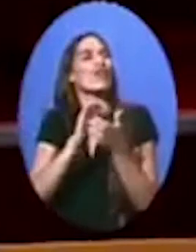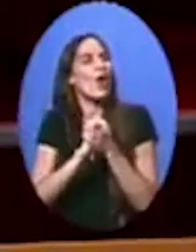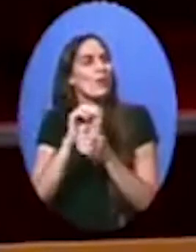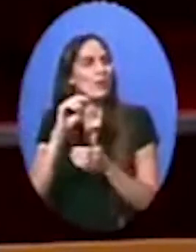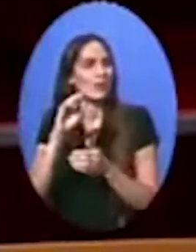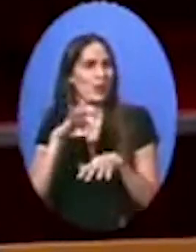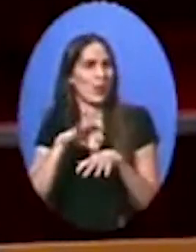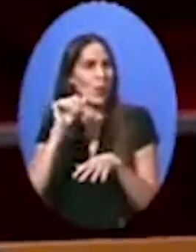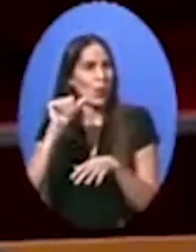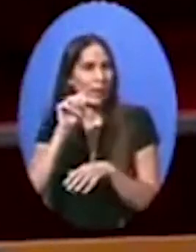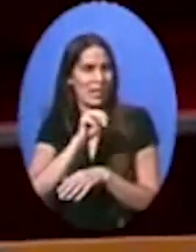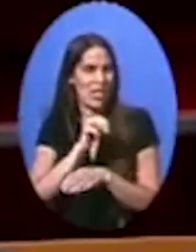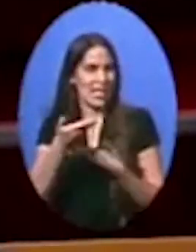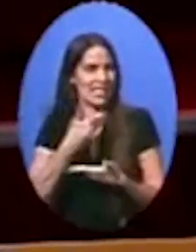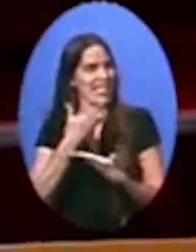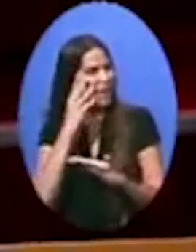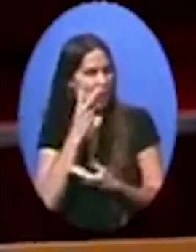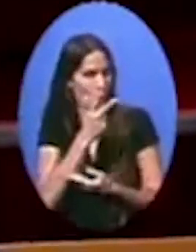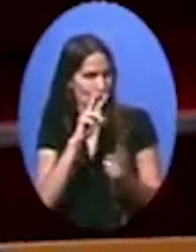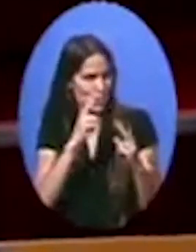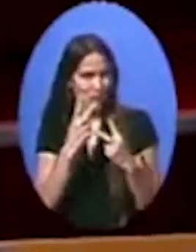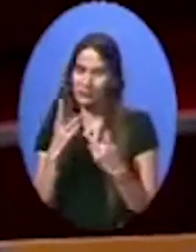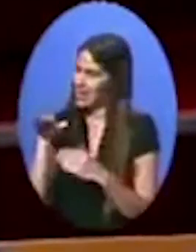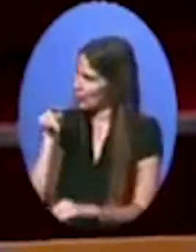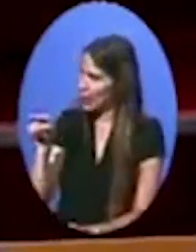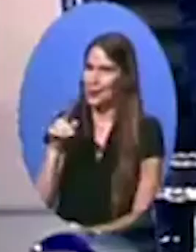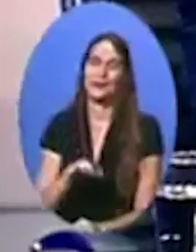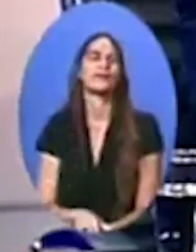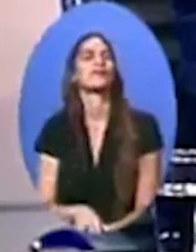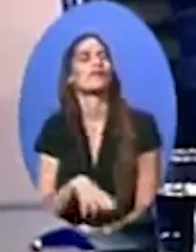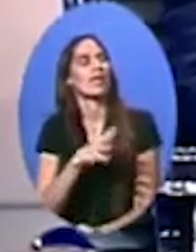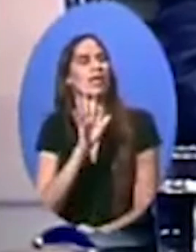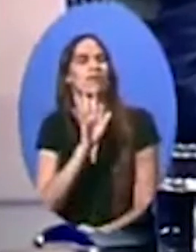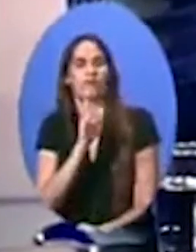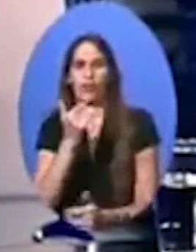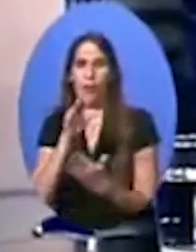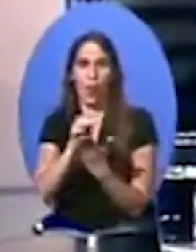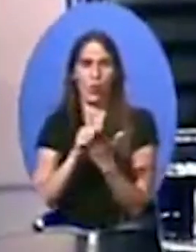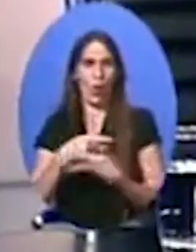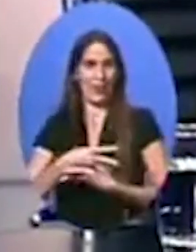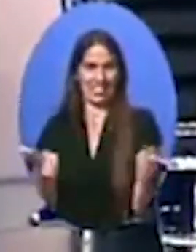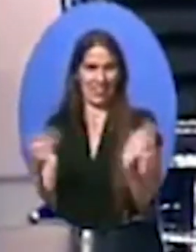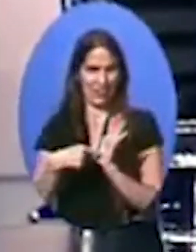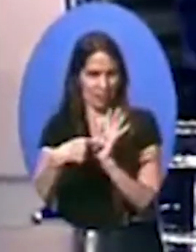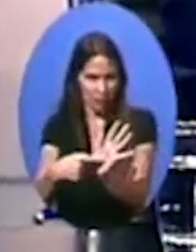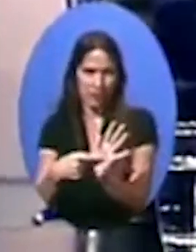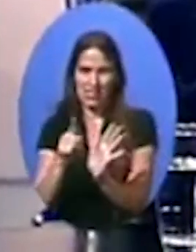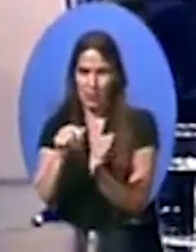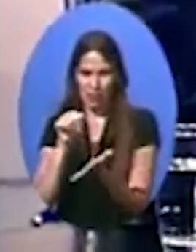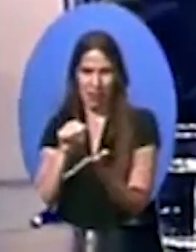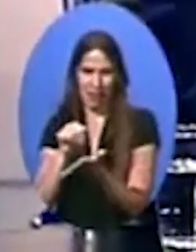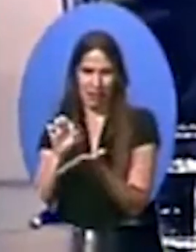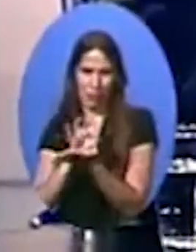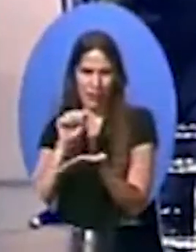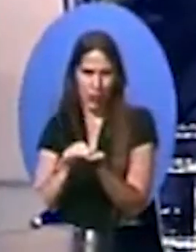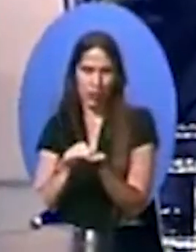לראות אותך שוב. גם אותך. יפה. בעצם אנחנו, ככל שהפרוטוקולים נחשפים וכו', וזה בעצם מה שנקדימון אומר,